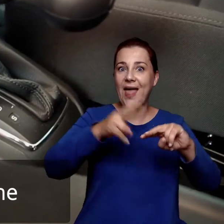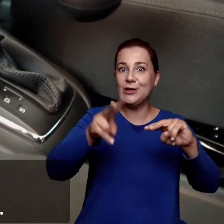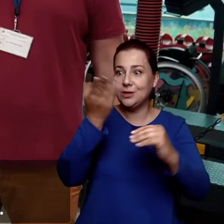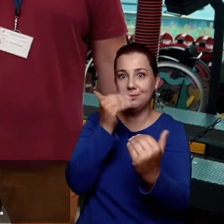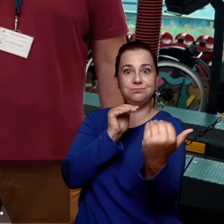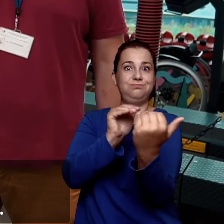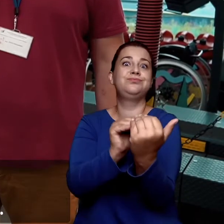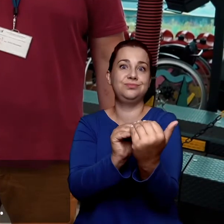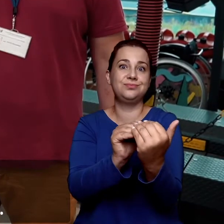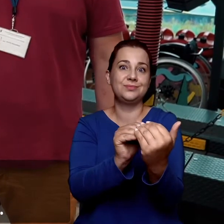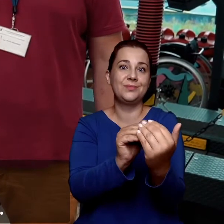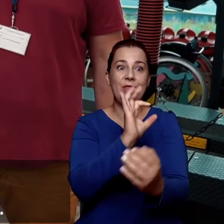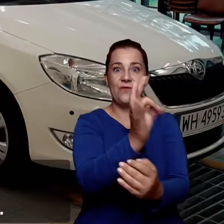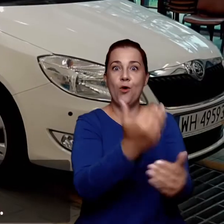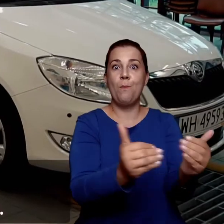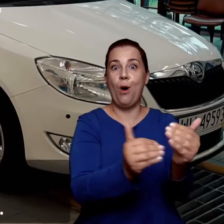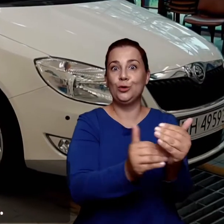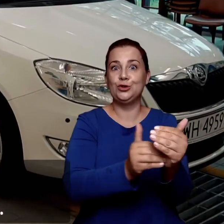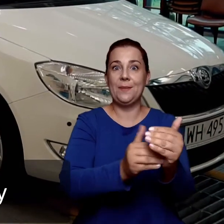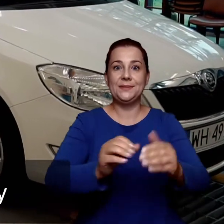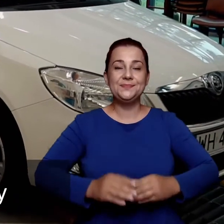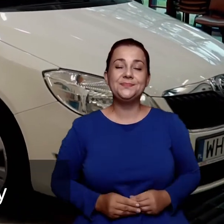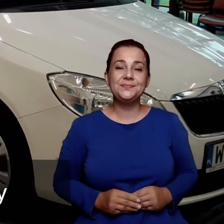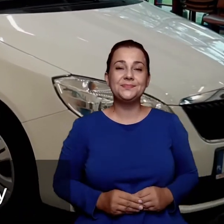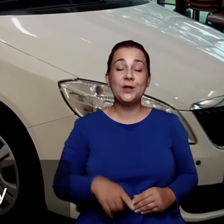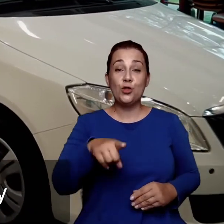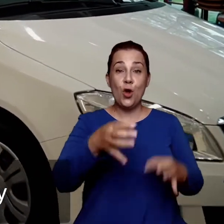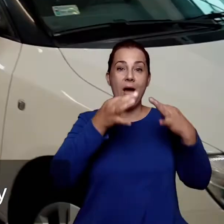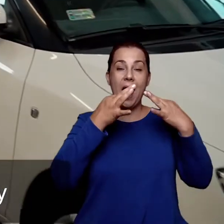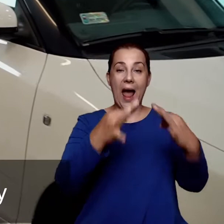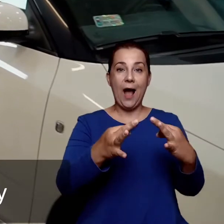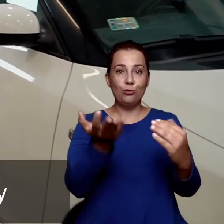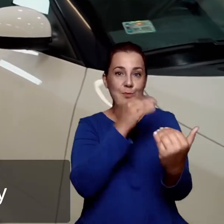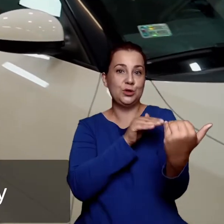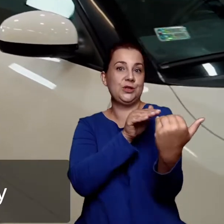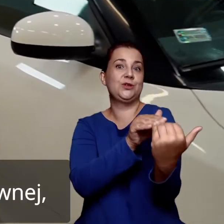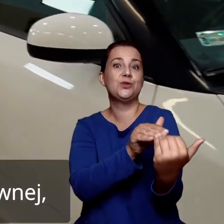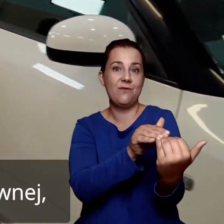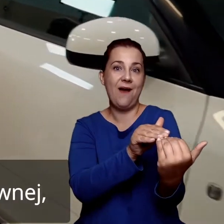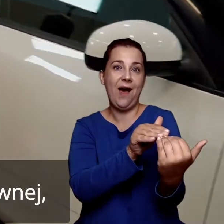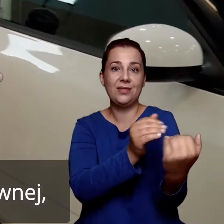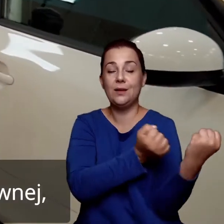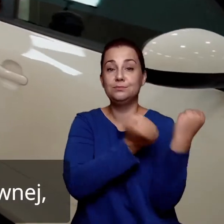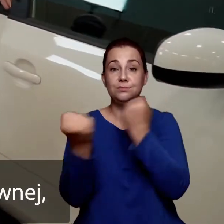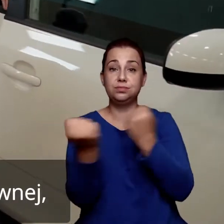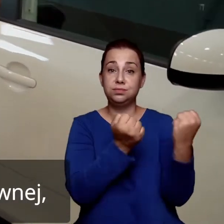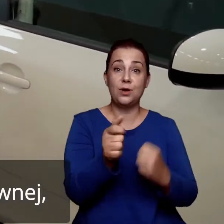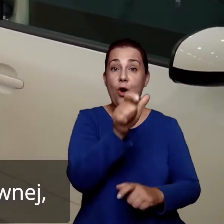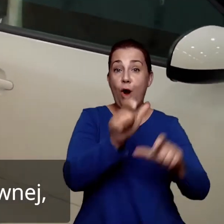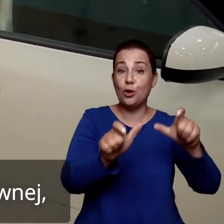pojazdach przystosowanych do ich potrzeb. Jest to samochód przystosowany do przewłożenia osoby